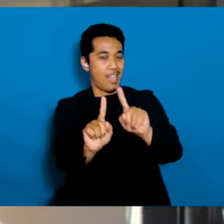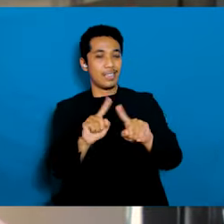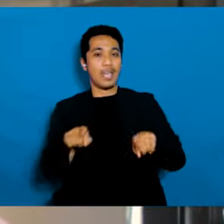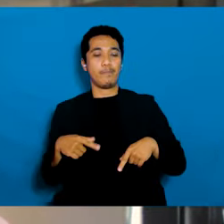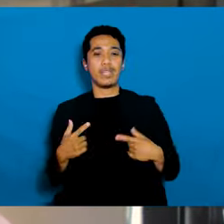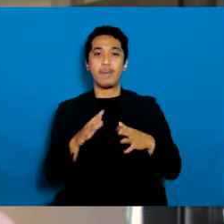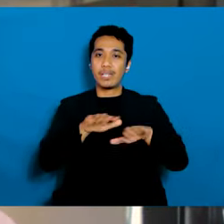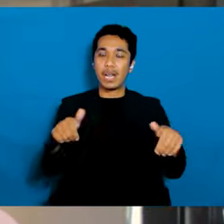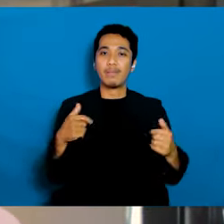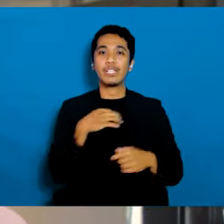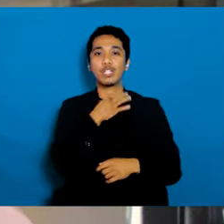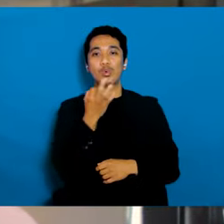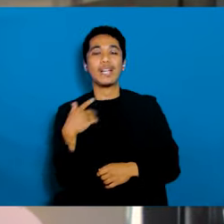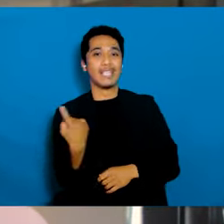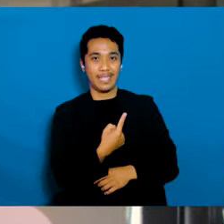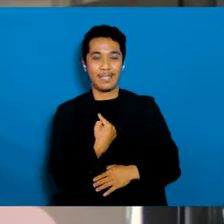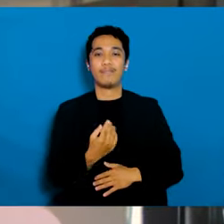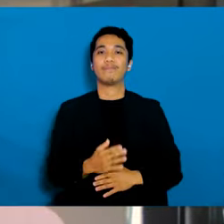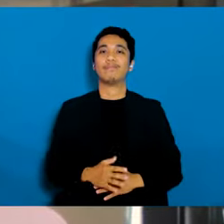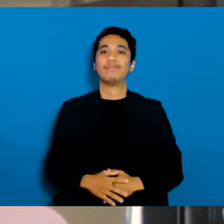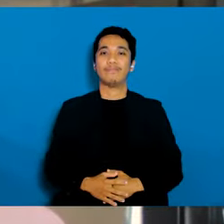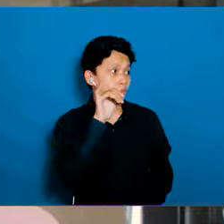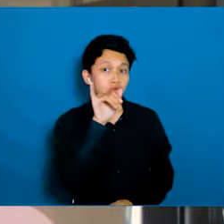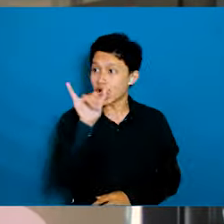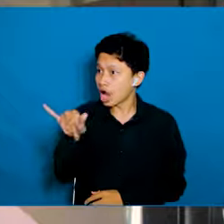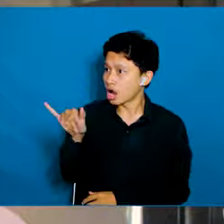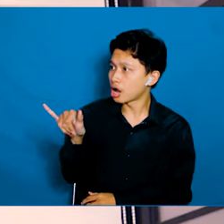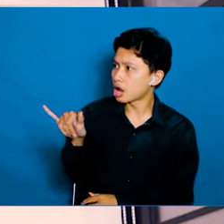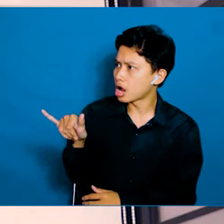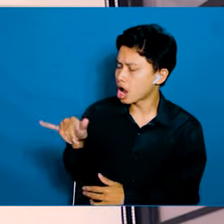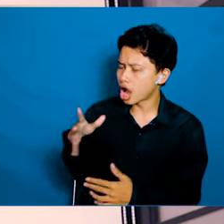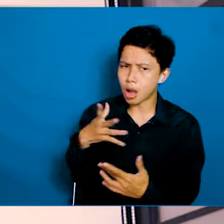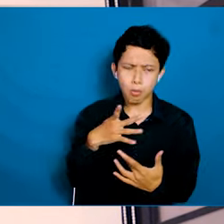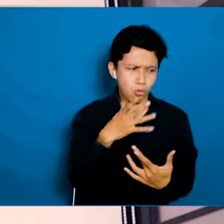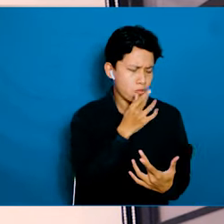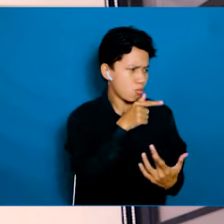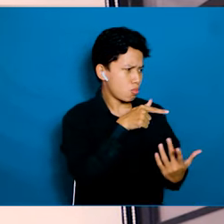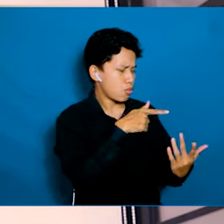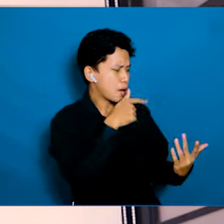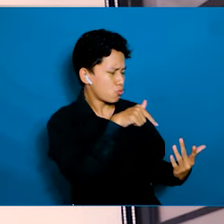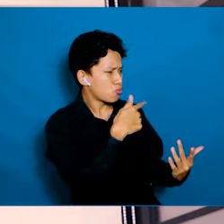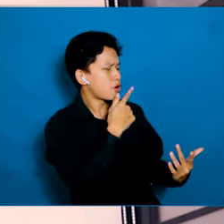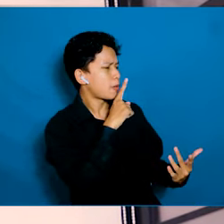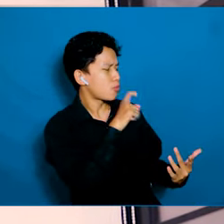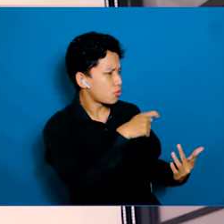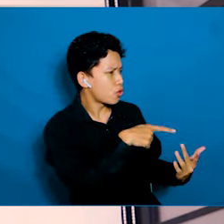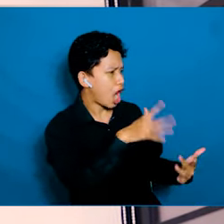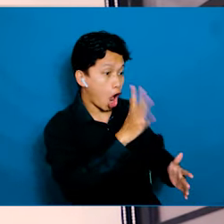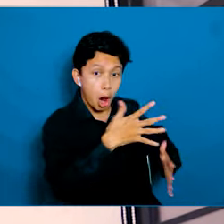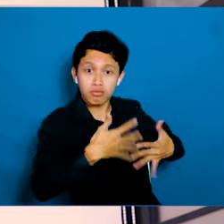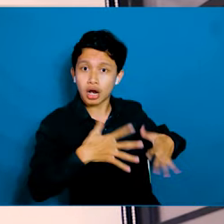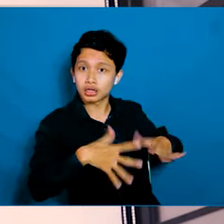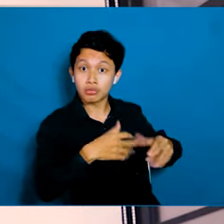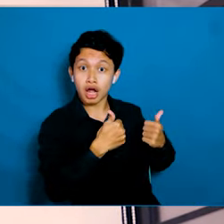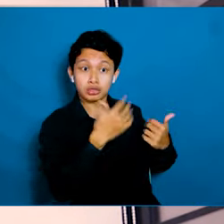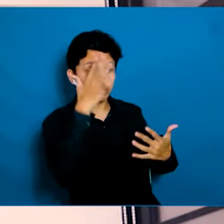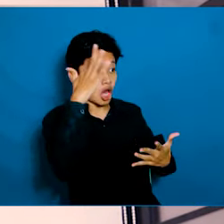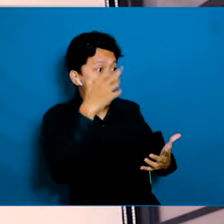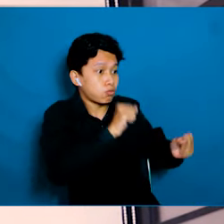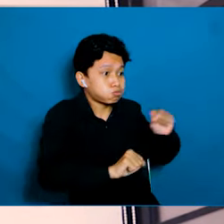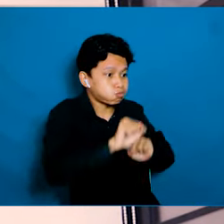lain, tapi kita harus menyelamatkan suara kita. Kalau menurut Mbak Ipung, kira-kira kalau praktik baik